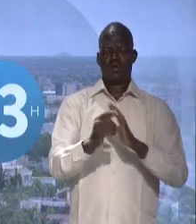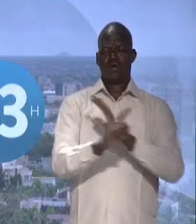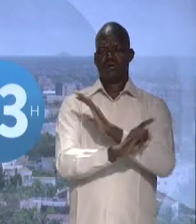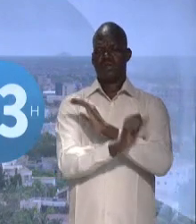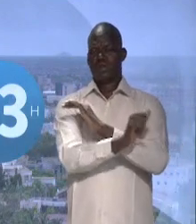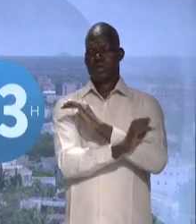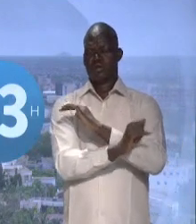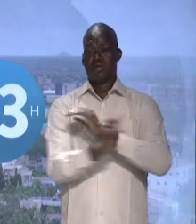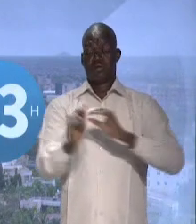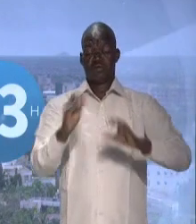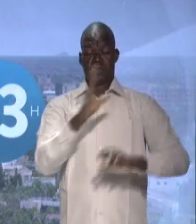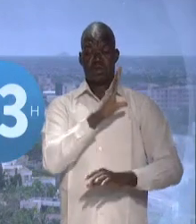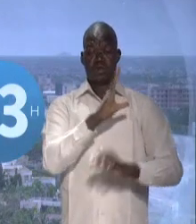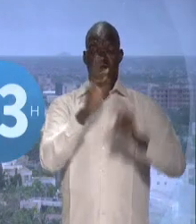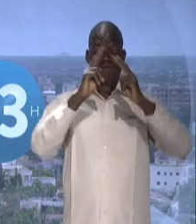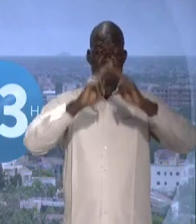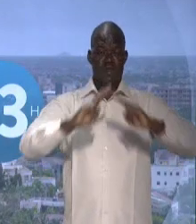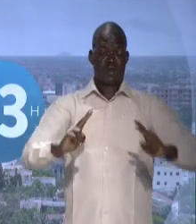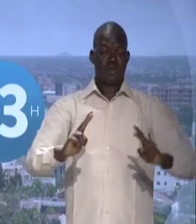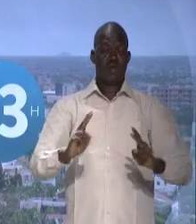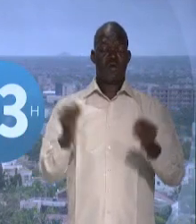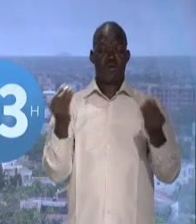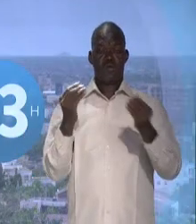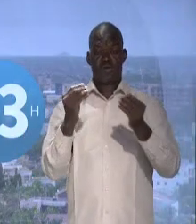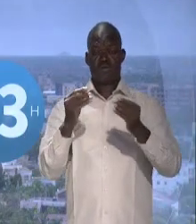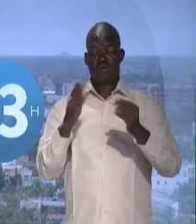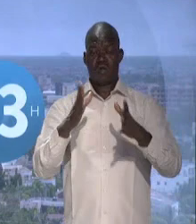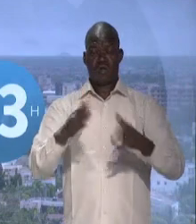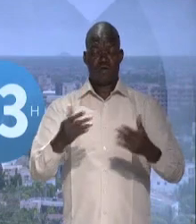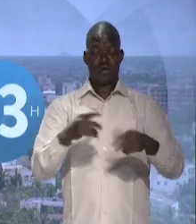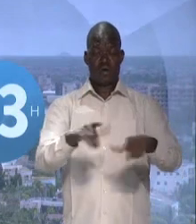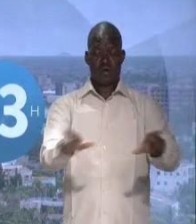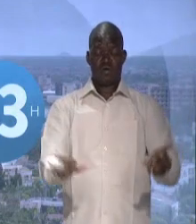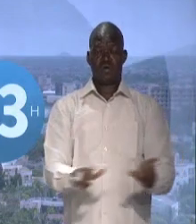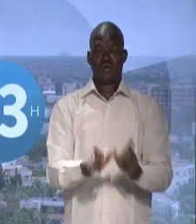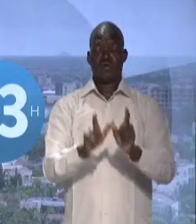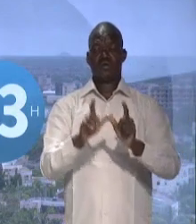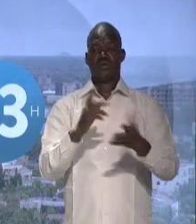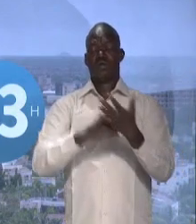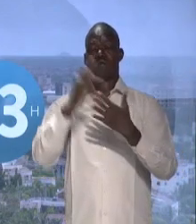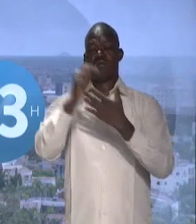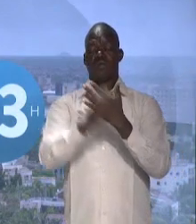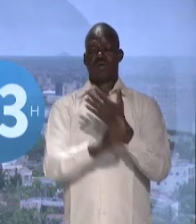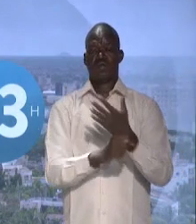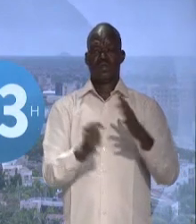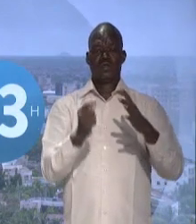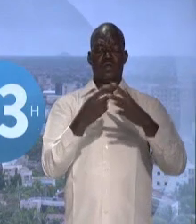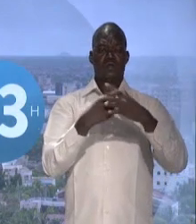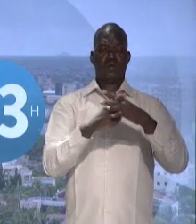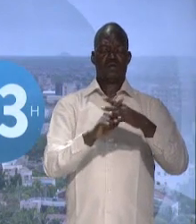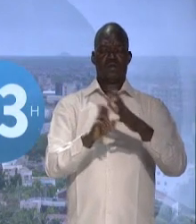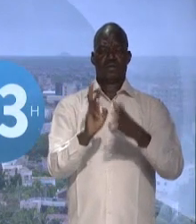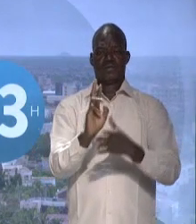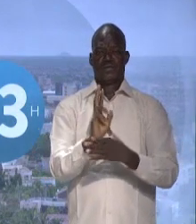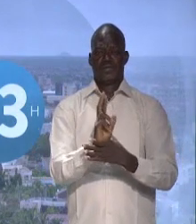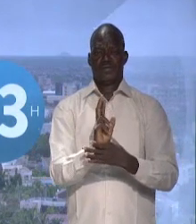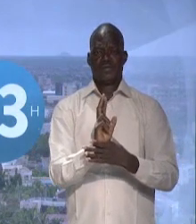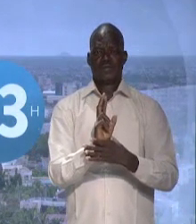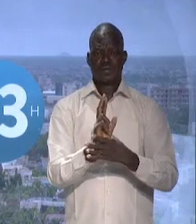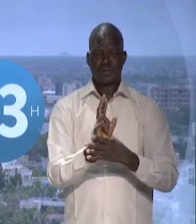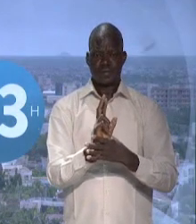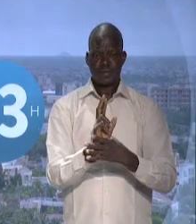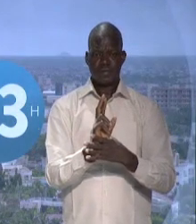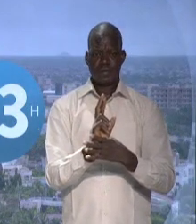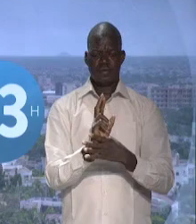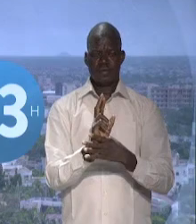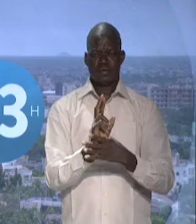communes pilotes du projet de stabilisation de la région du Nord lancé mercredi dans la cité de Naba Kango. Boukari Ouédraogo, Alidou